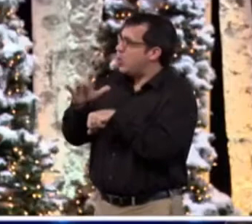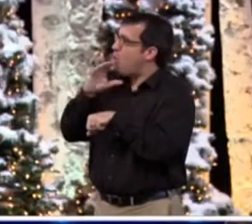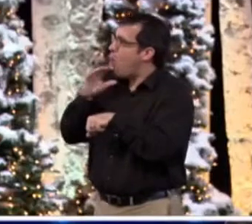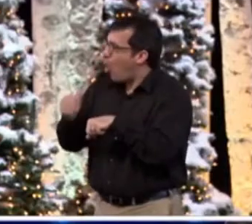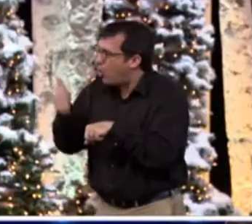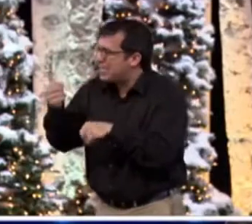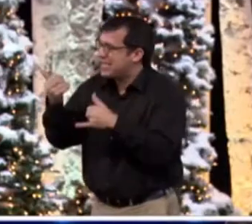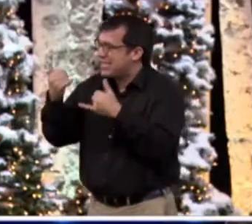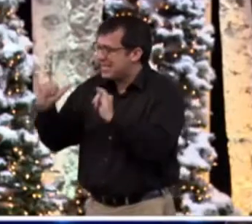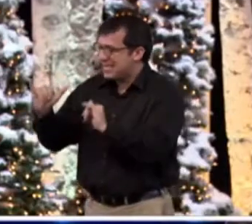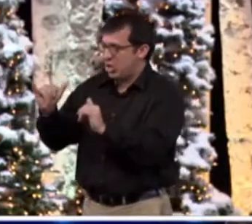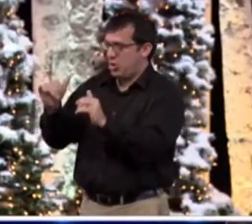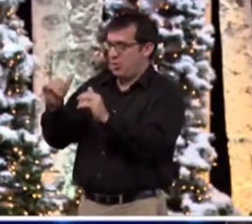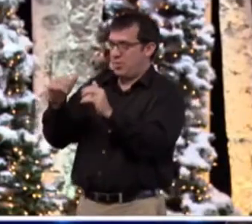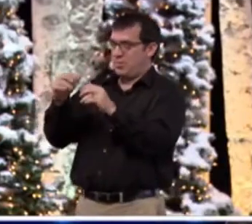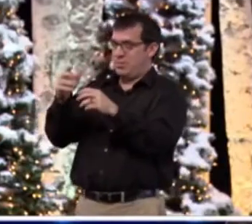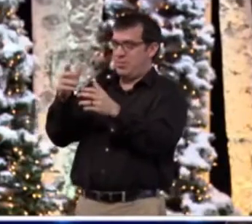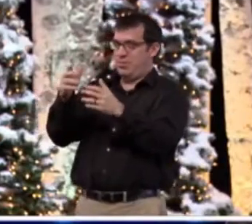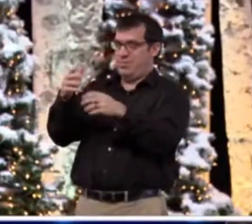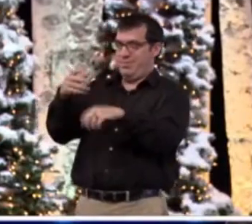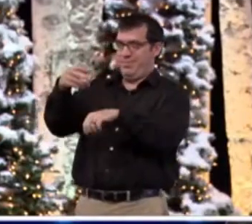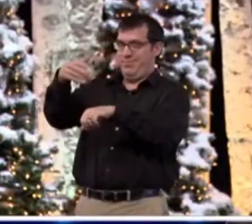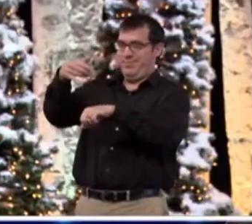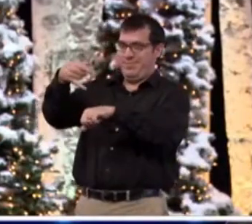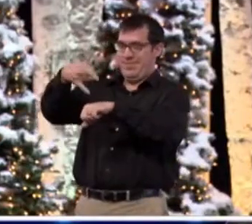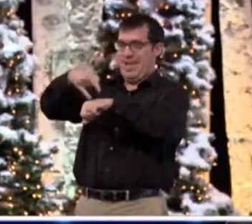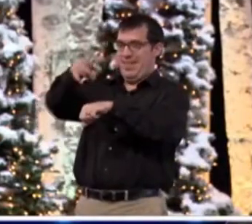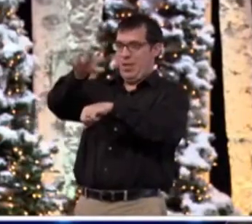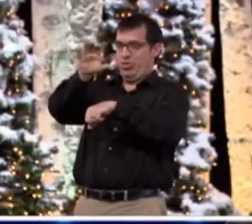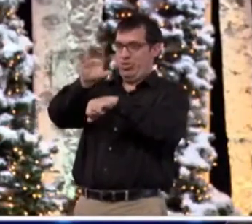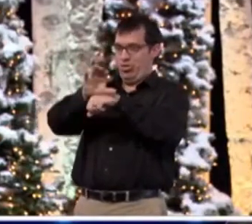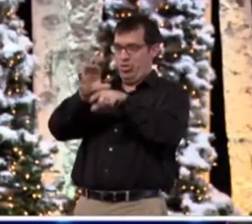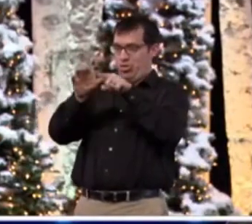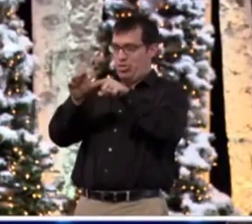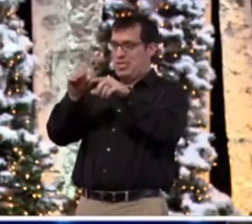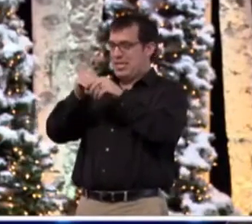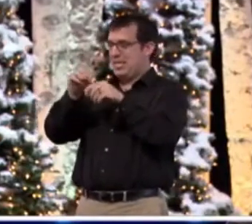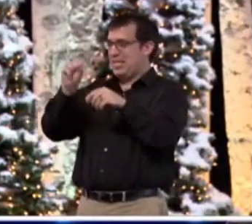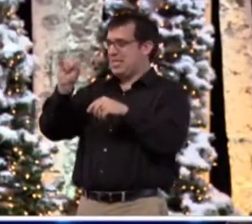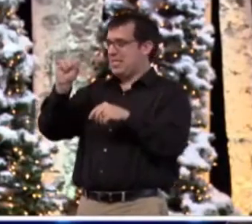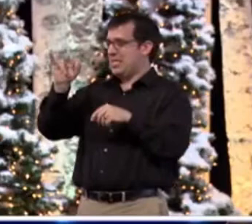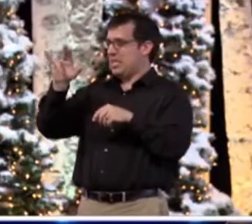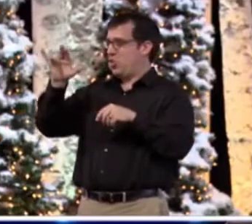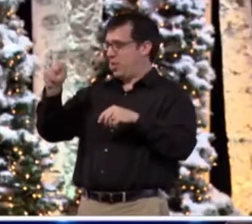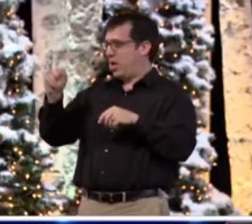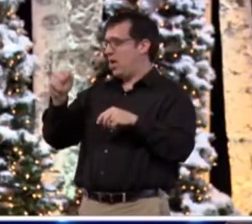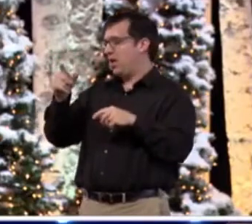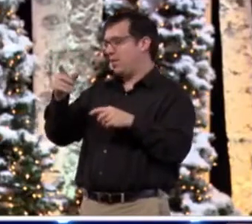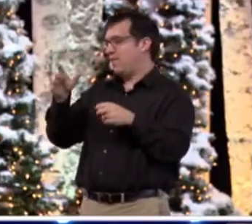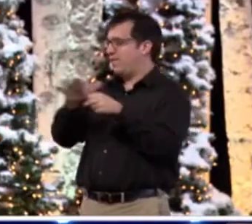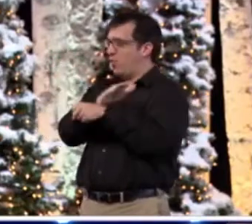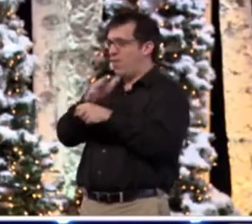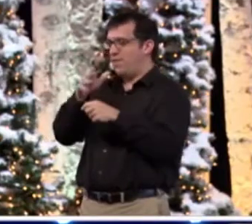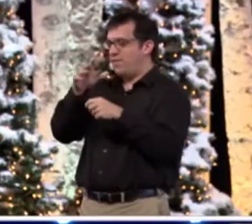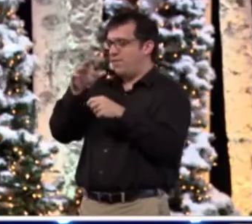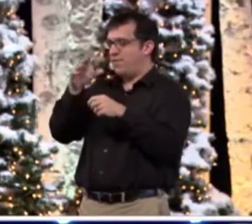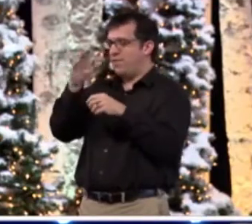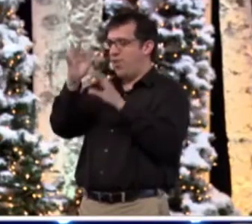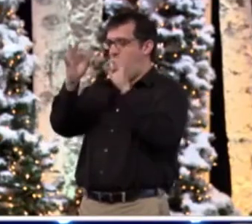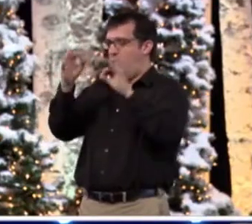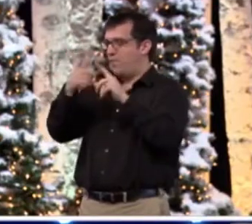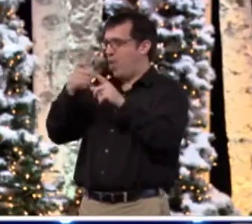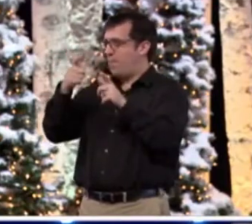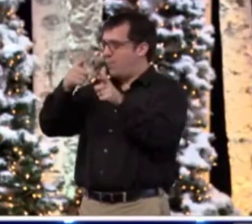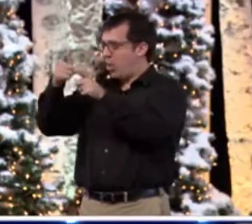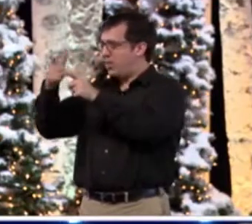सिरियाको मालाउलामा रहेको छ। त्यो त्यहाँका गृहयुद्धको बेलामा चलेका गोलीका कारण जीर्ण भएको छ, तर यो